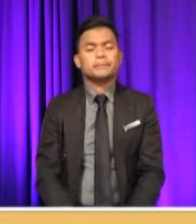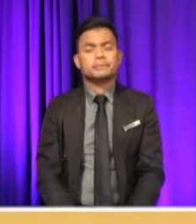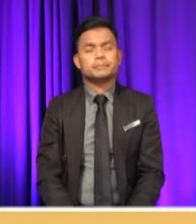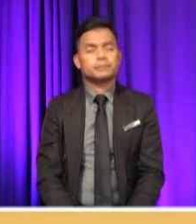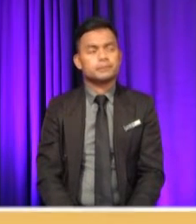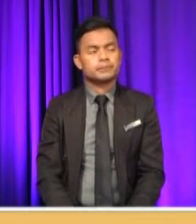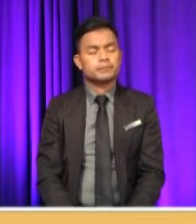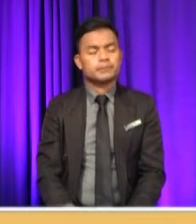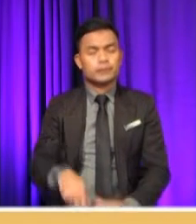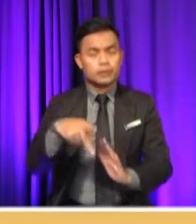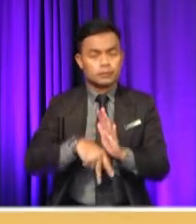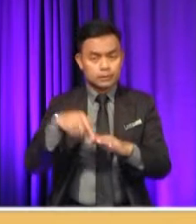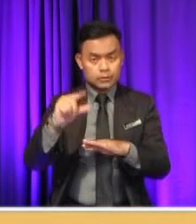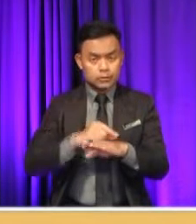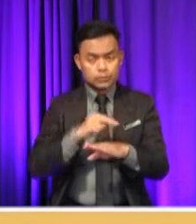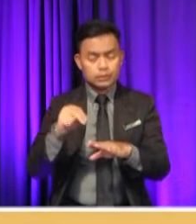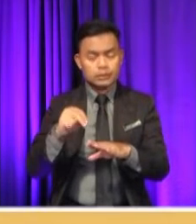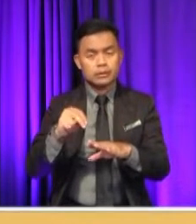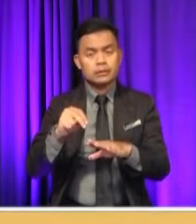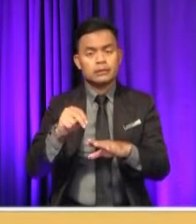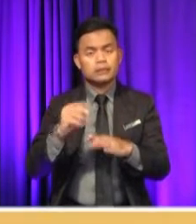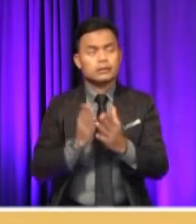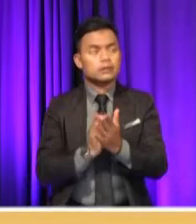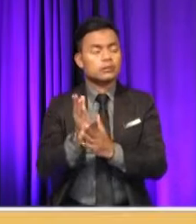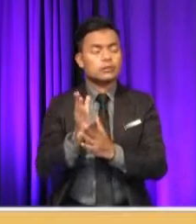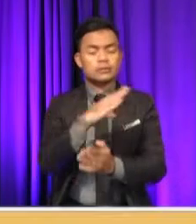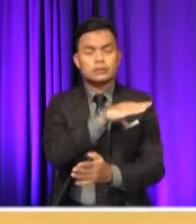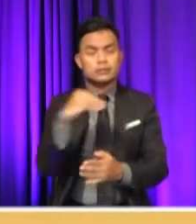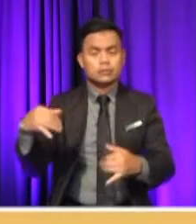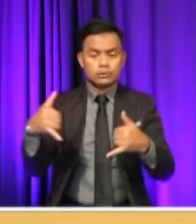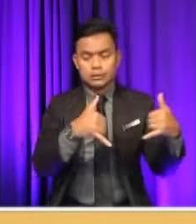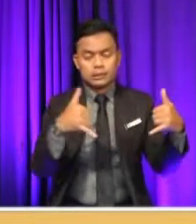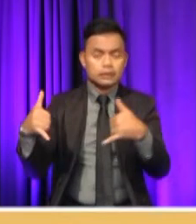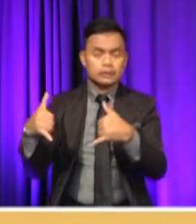penggunaan motor arus terus dan motor arus ulang alik. Okey, kita pergi kepada